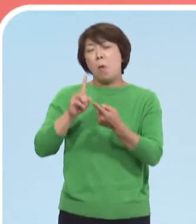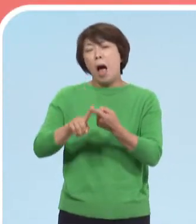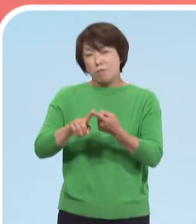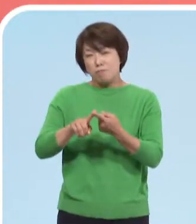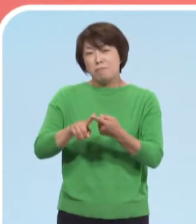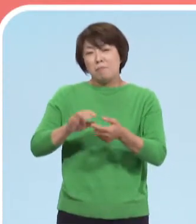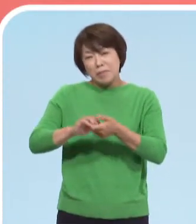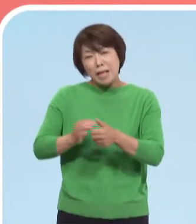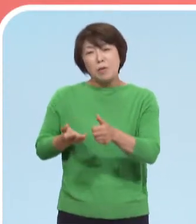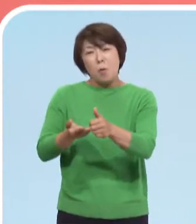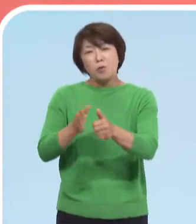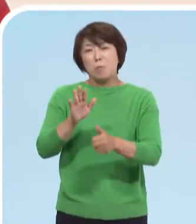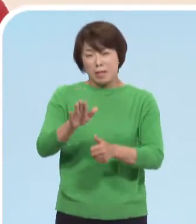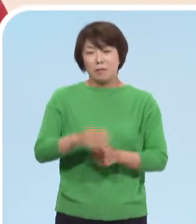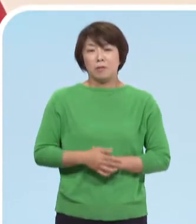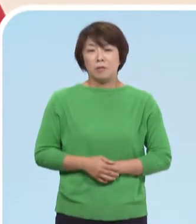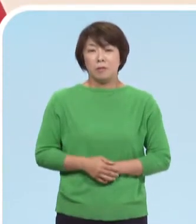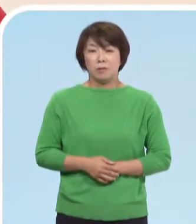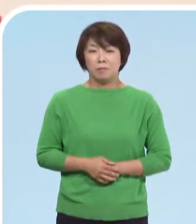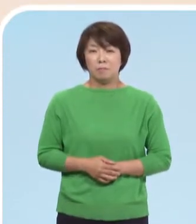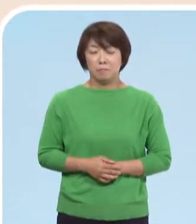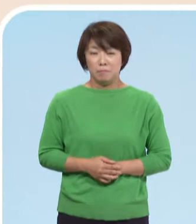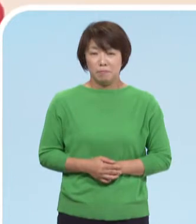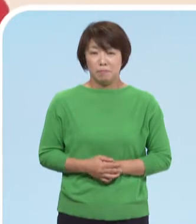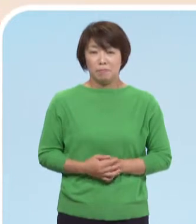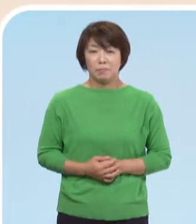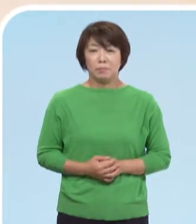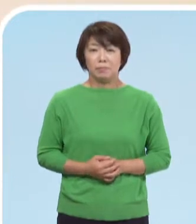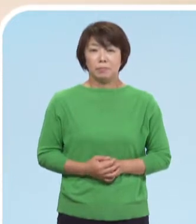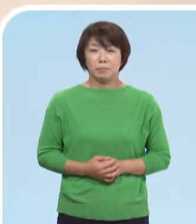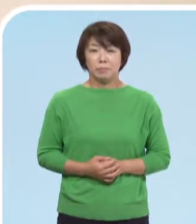ひおすすめします。もうないですか？